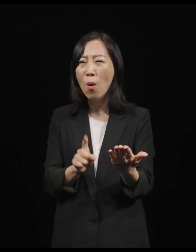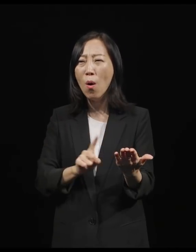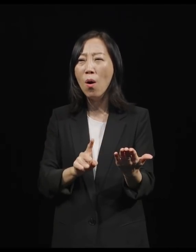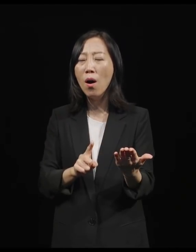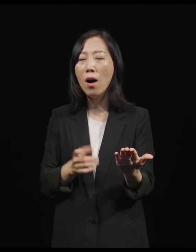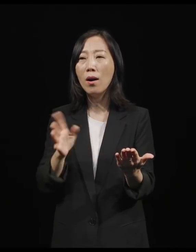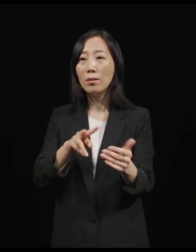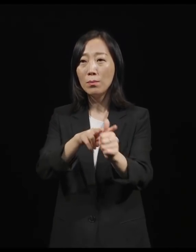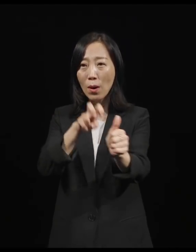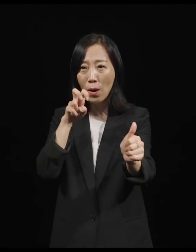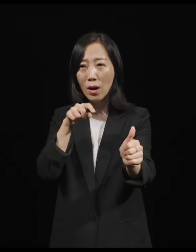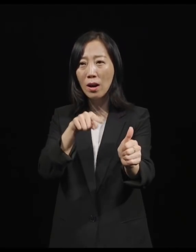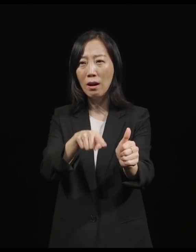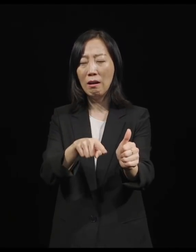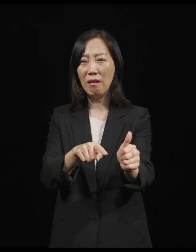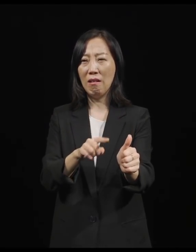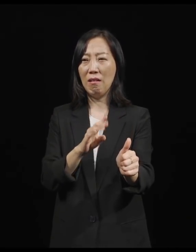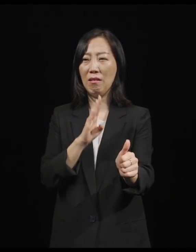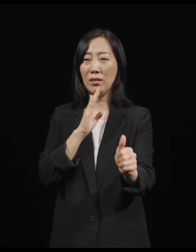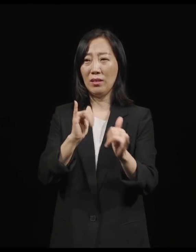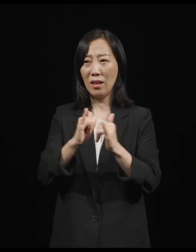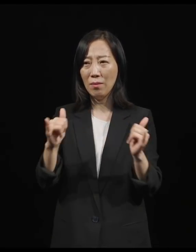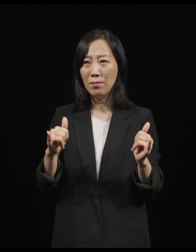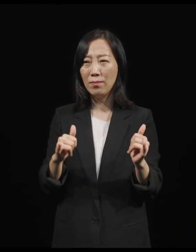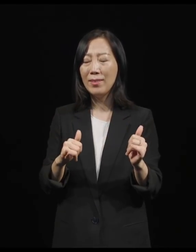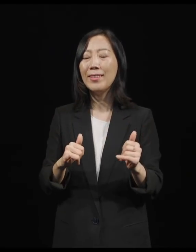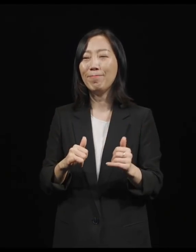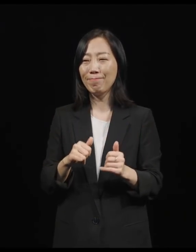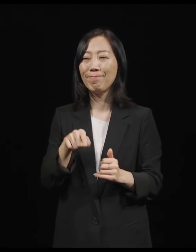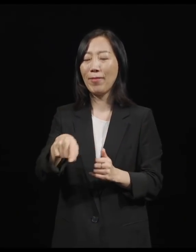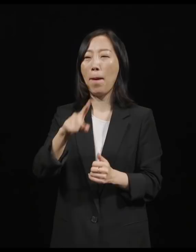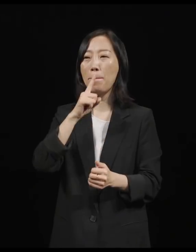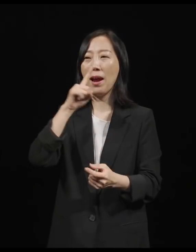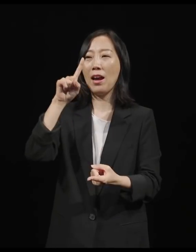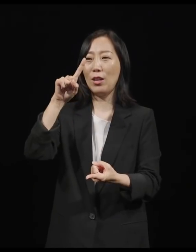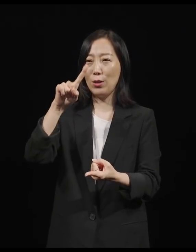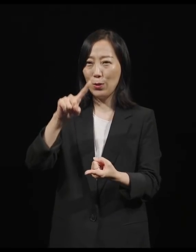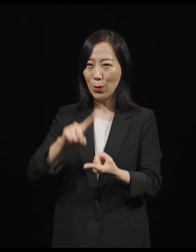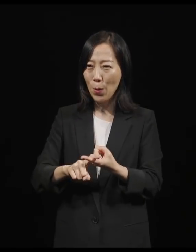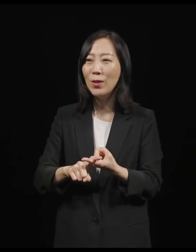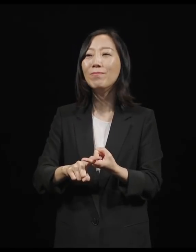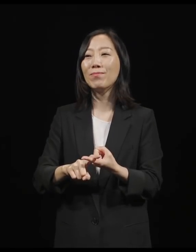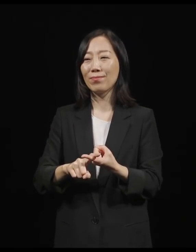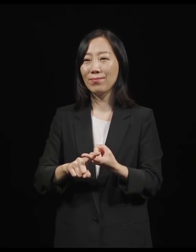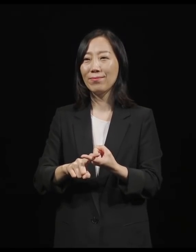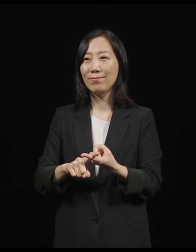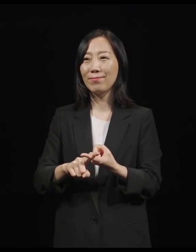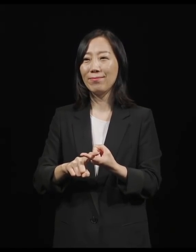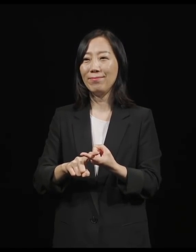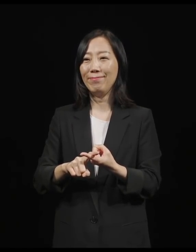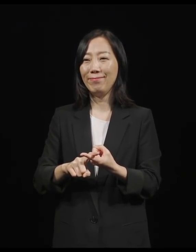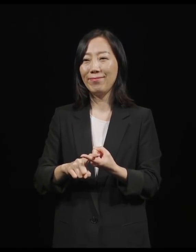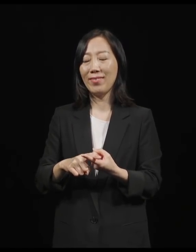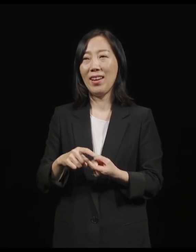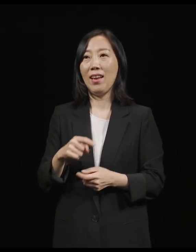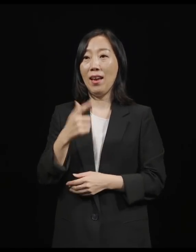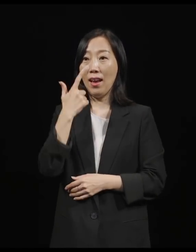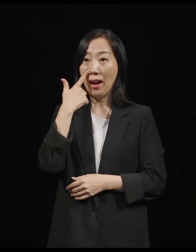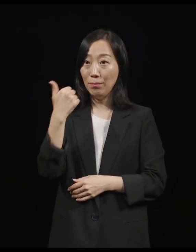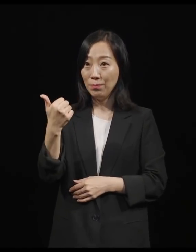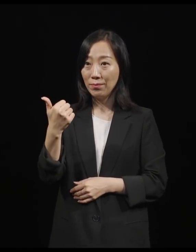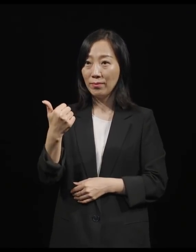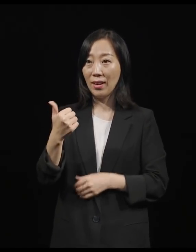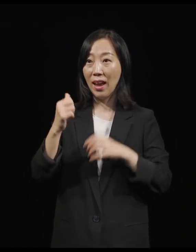누군가를 미워하고 증오하는 것에 지쳐 있었기 때문에 전 이 말씀대로 그들을, 아버지와 아이들을 용서하게